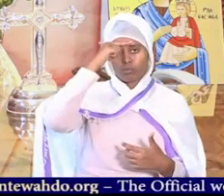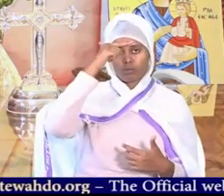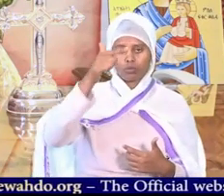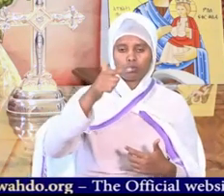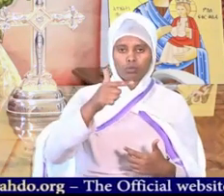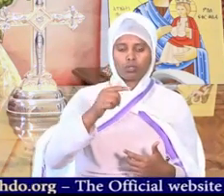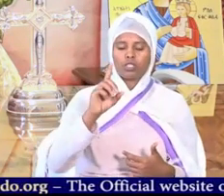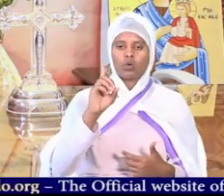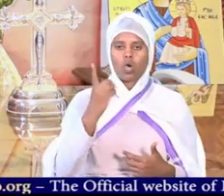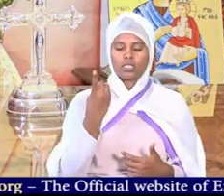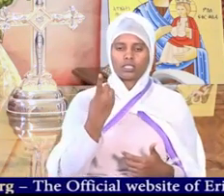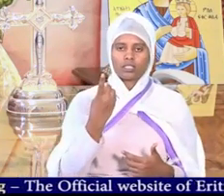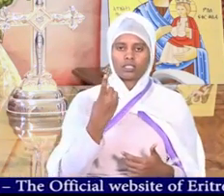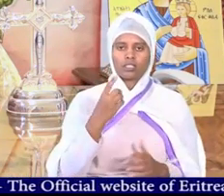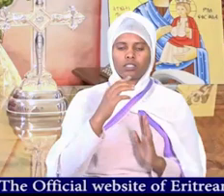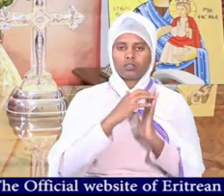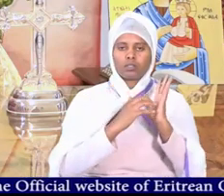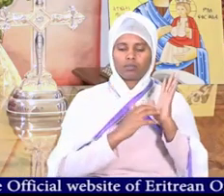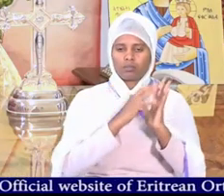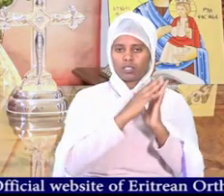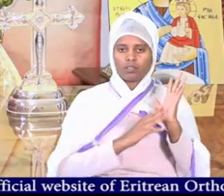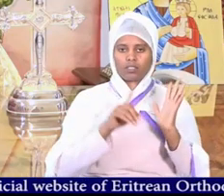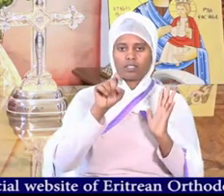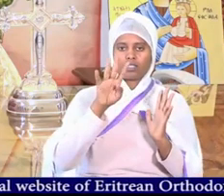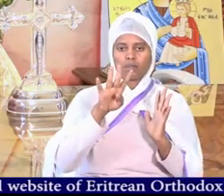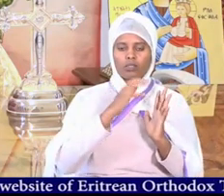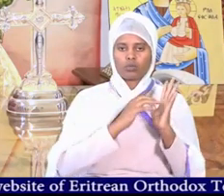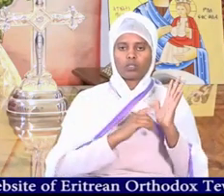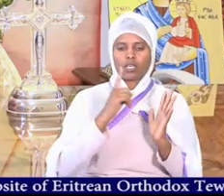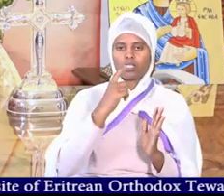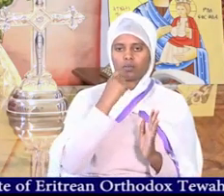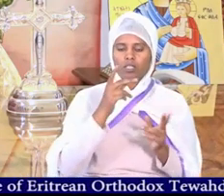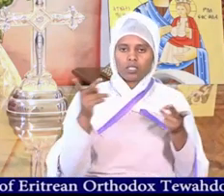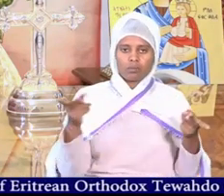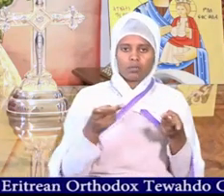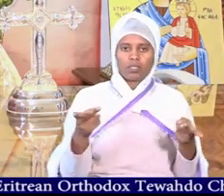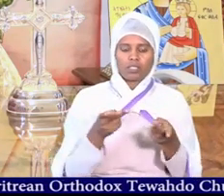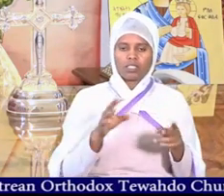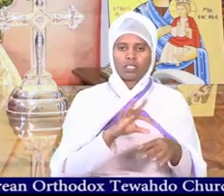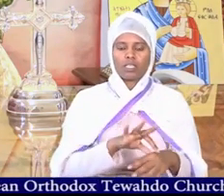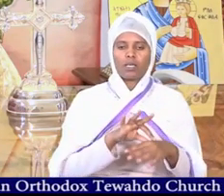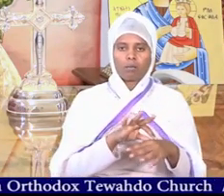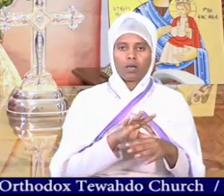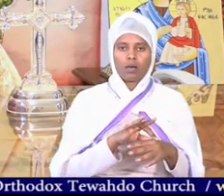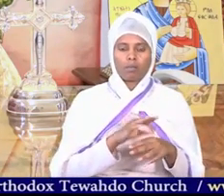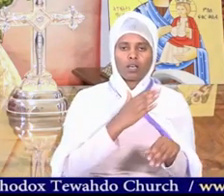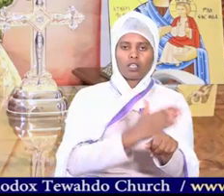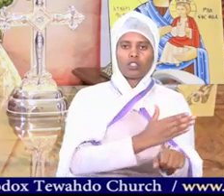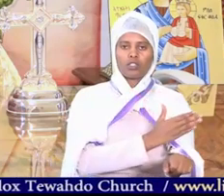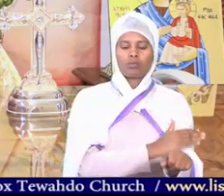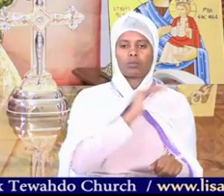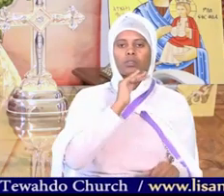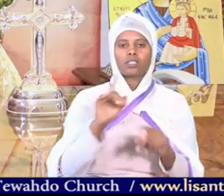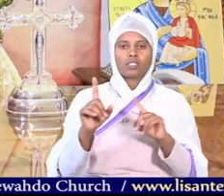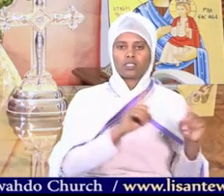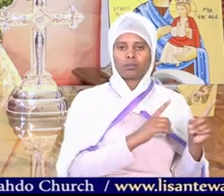ብኣምላኽ እመኑ ዮሐንስ 14:1 ከምዚ ዓይነት ሕማማት